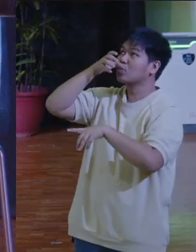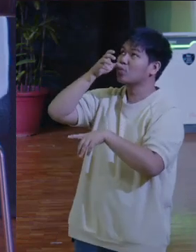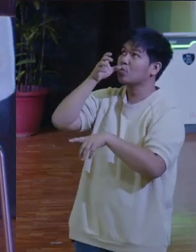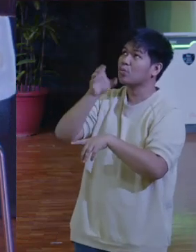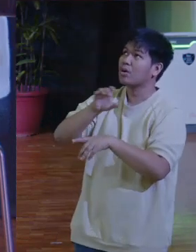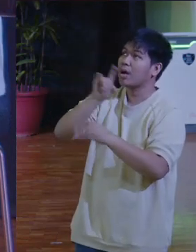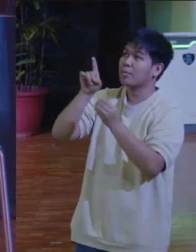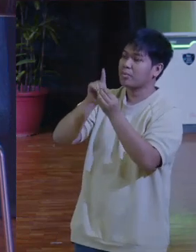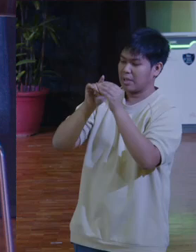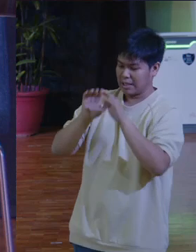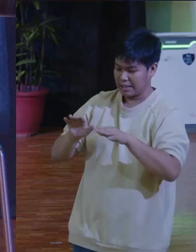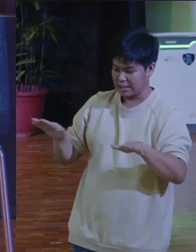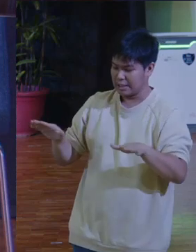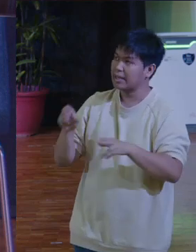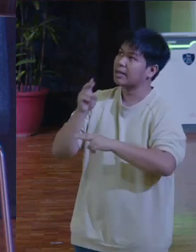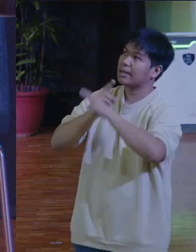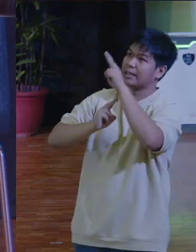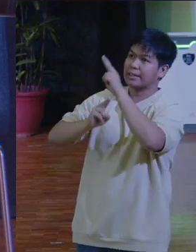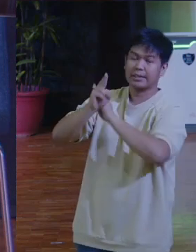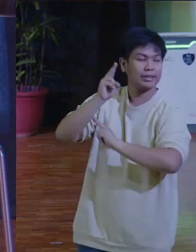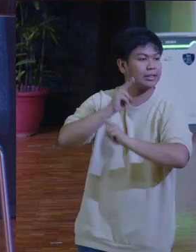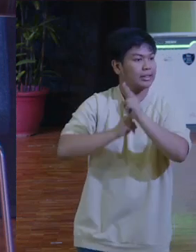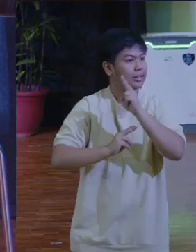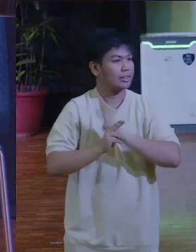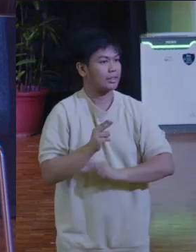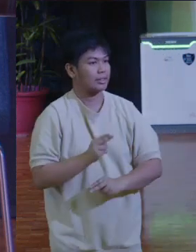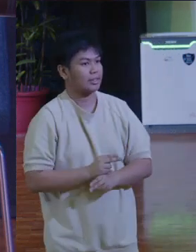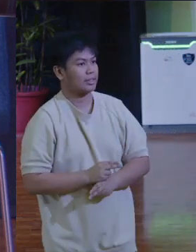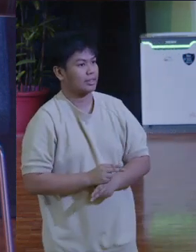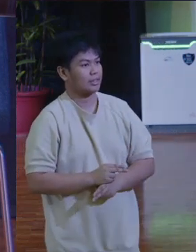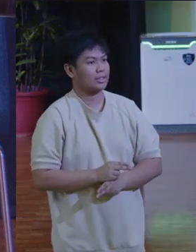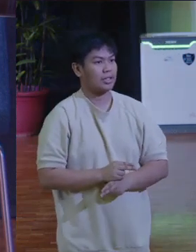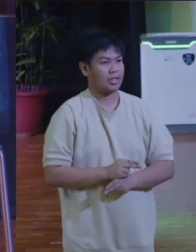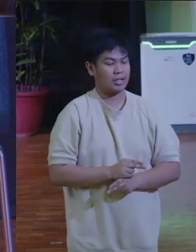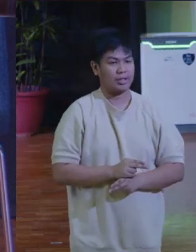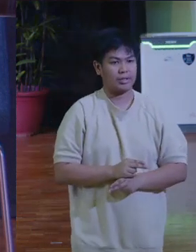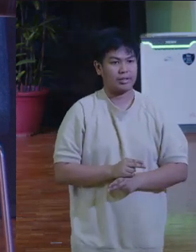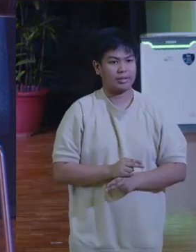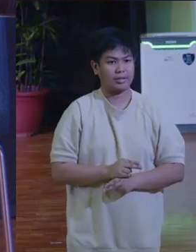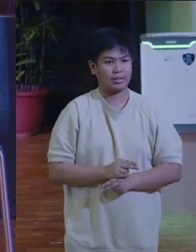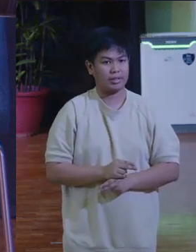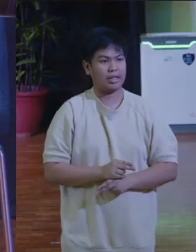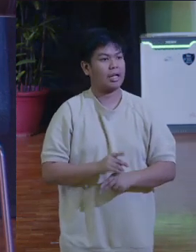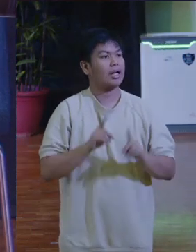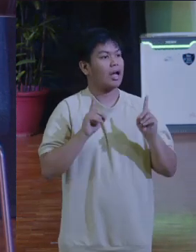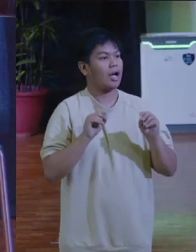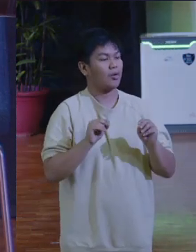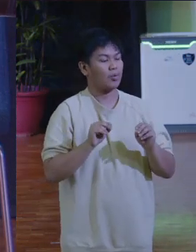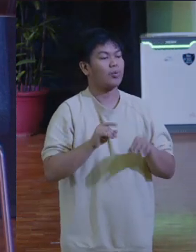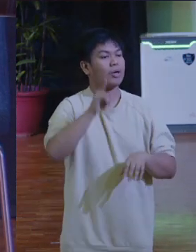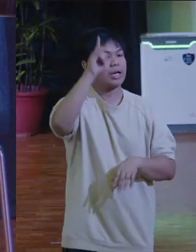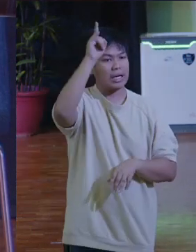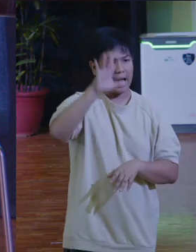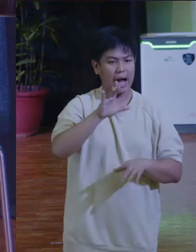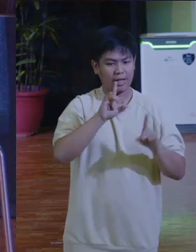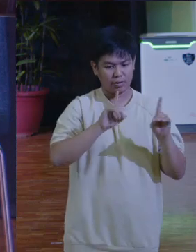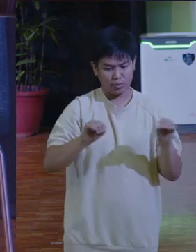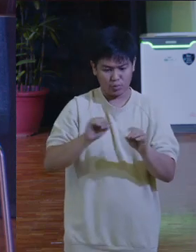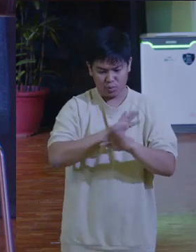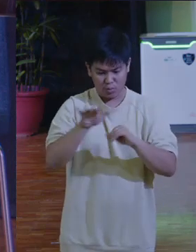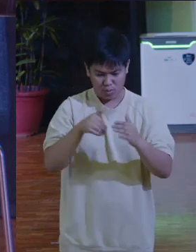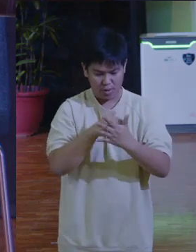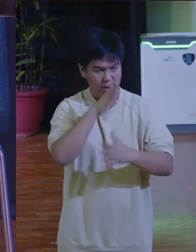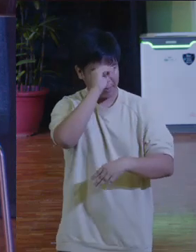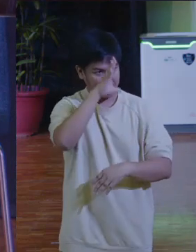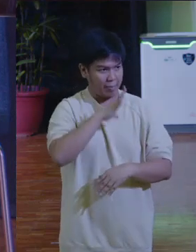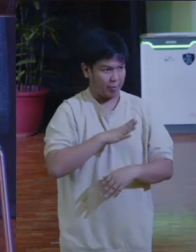concerning my children, the work of my hands? Kaya nyo bang gawin ang kaya kong gawin? I made the earth and created man on it.